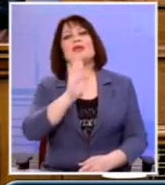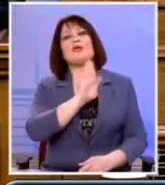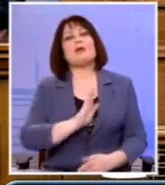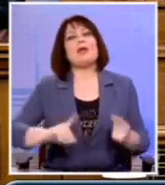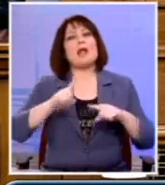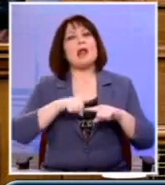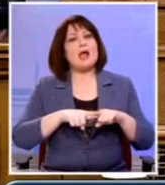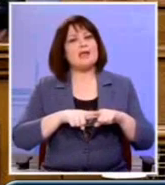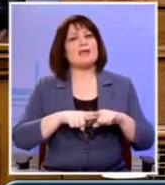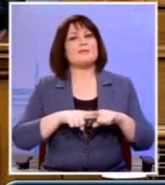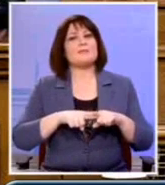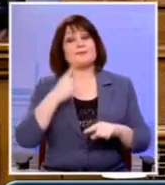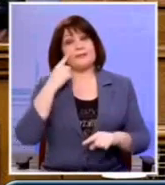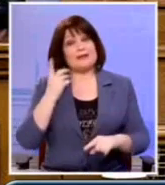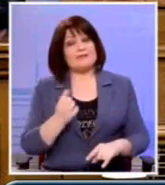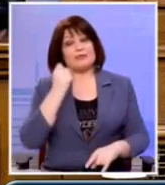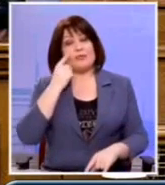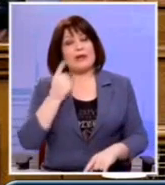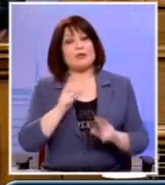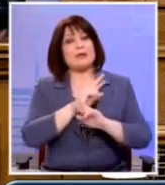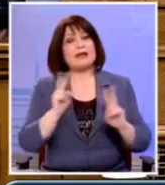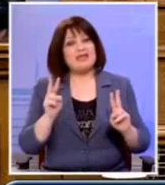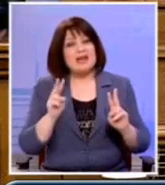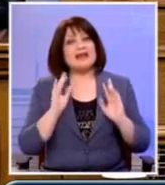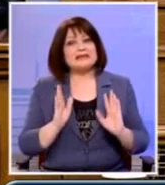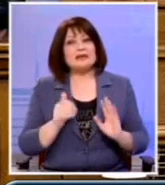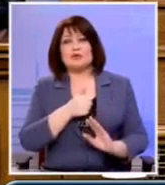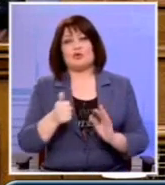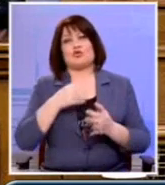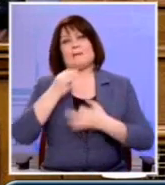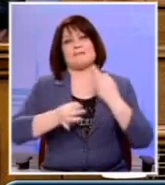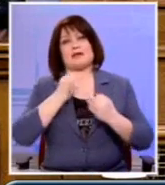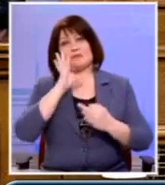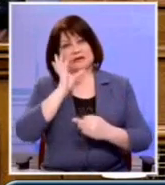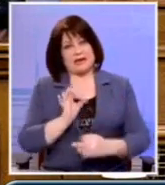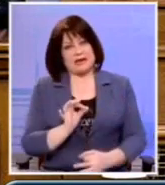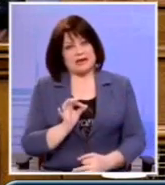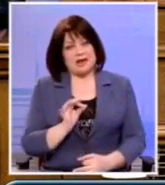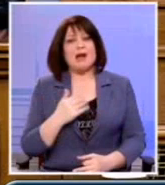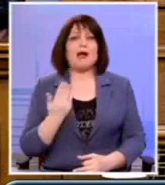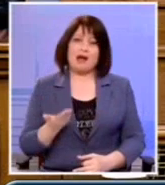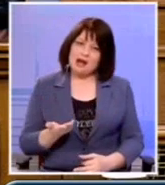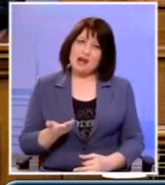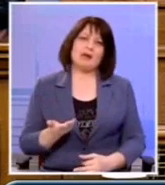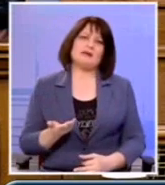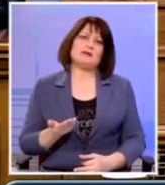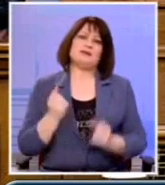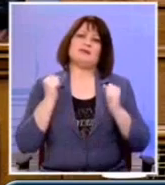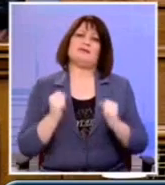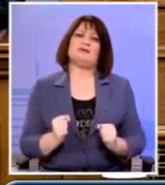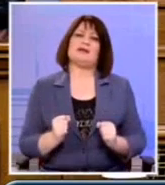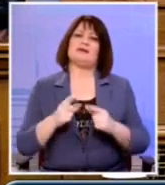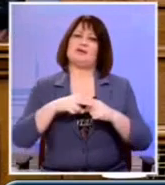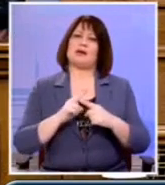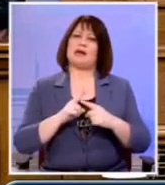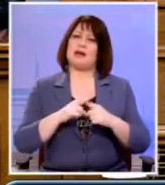Ελλάδας να βρει και να αποκρισταλώσει όχι μόνο επιχειρήματα και αλήθειες, αλλά να αποτελέσει ένα βασικό εργαλείο και